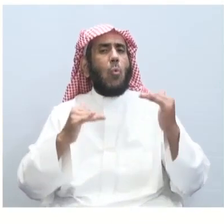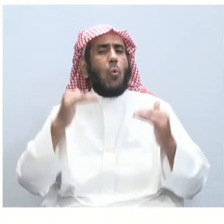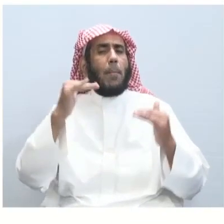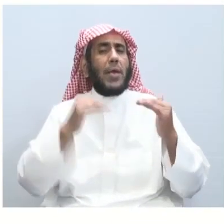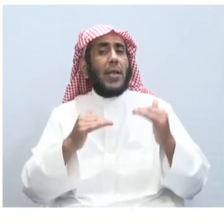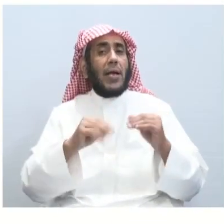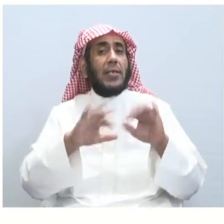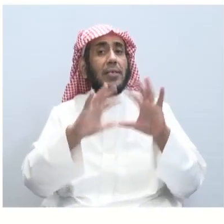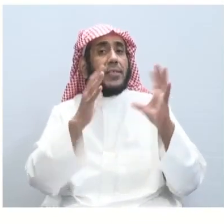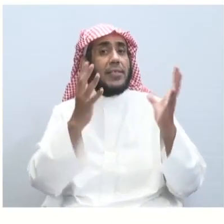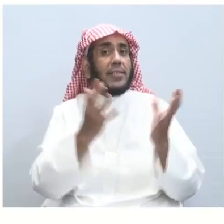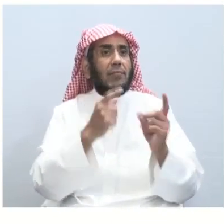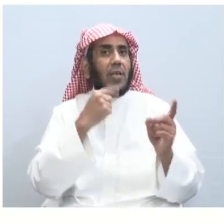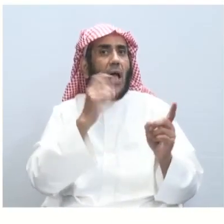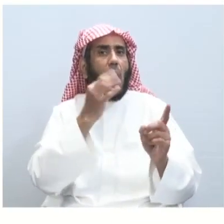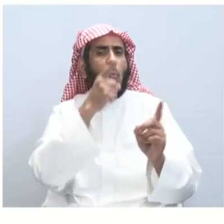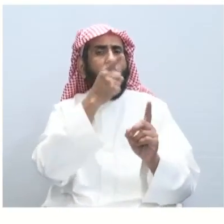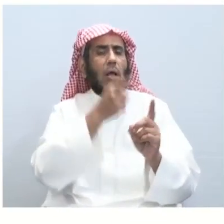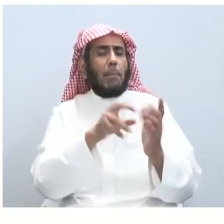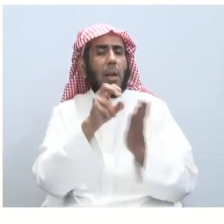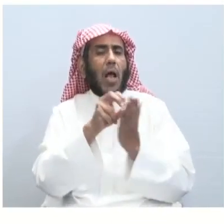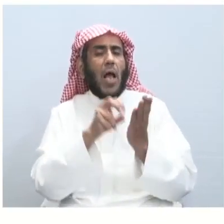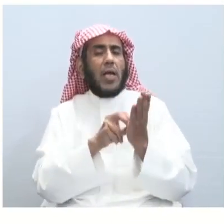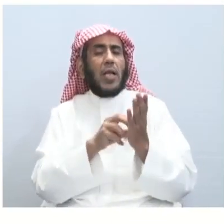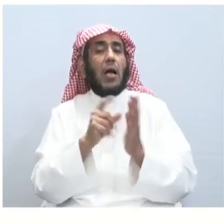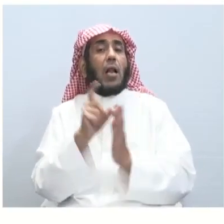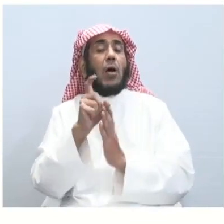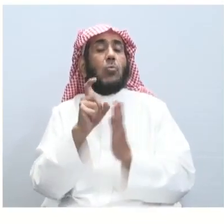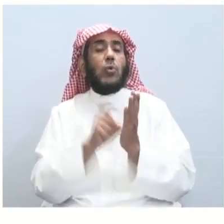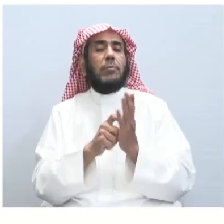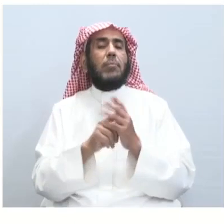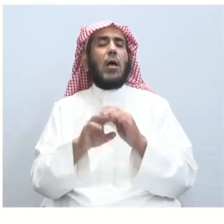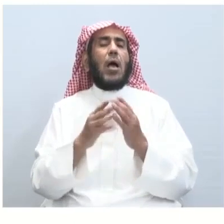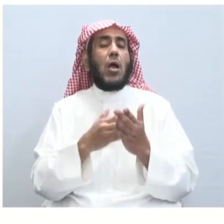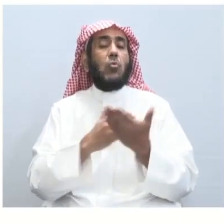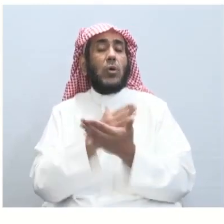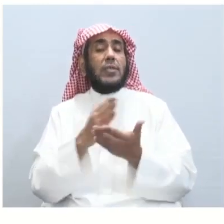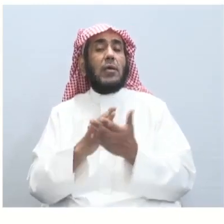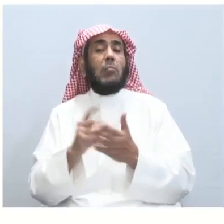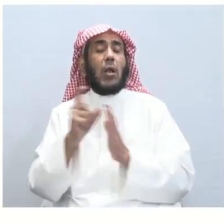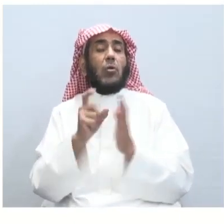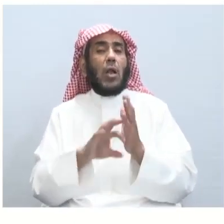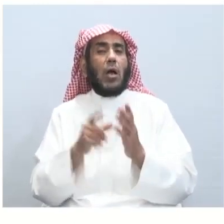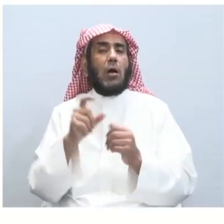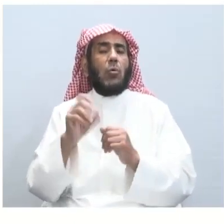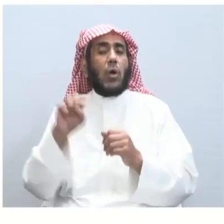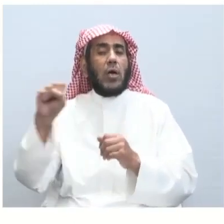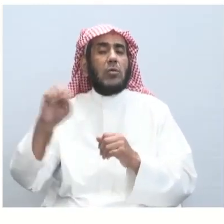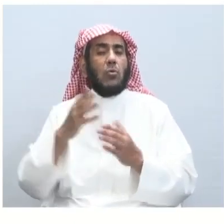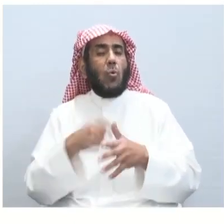المخاطب صفه المخاطب بالقاعده القانونيه حيث يقسم القانون الى قانون خاص